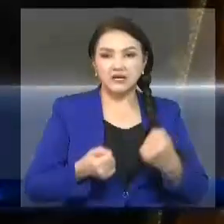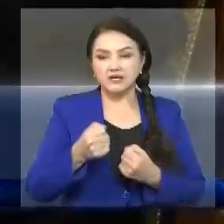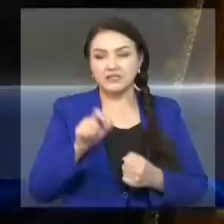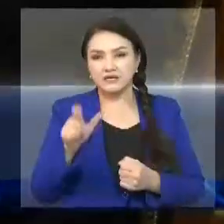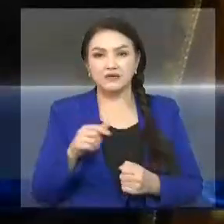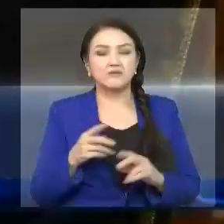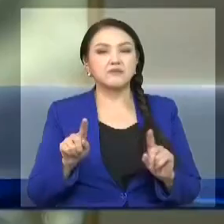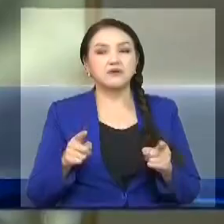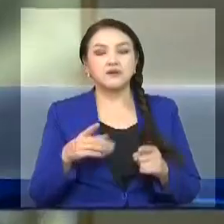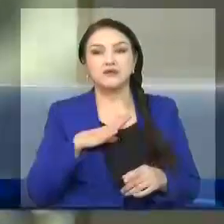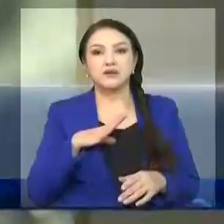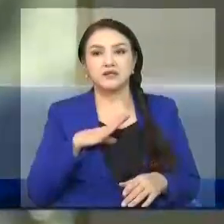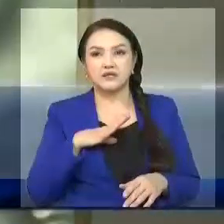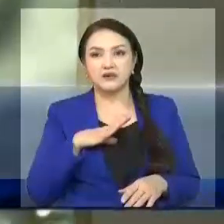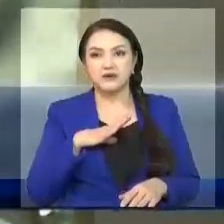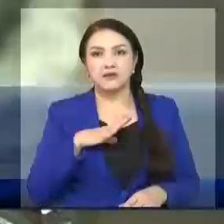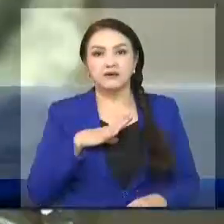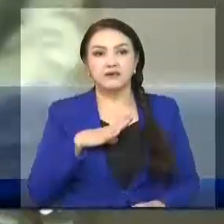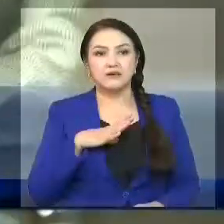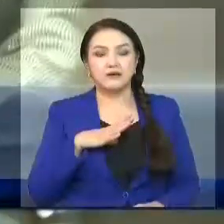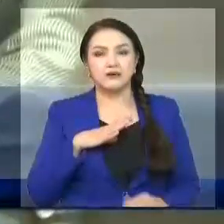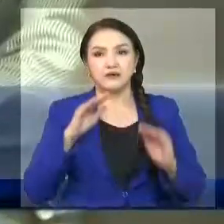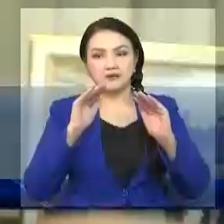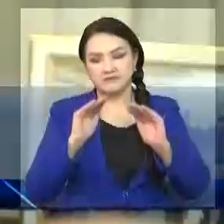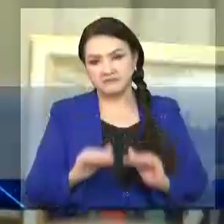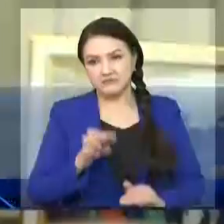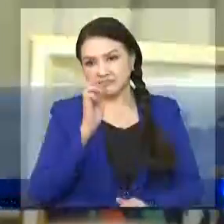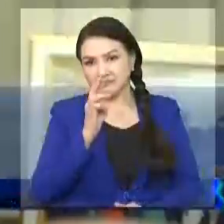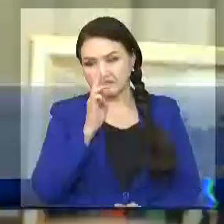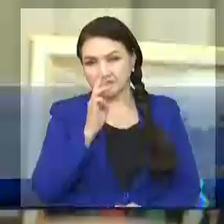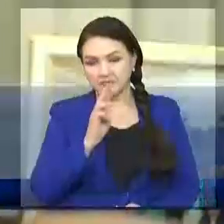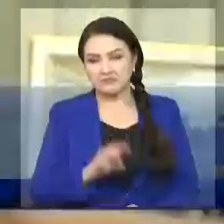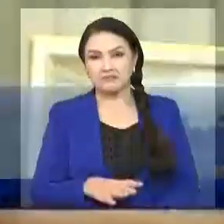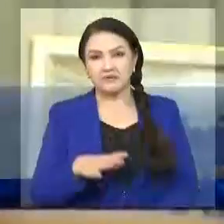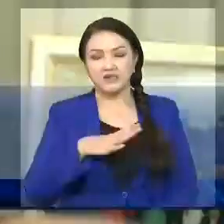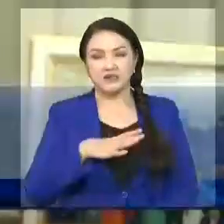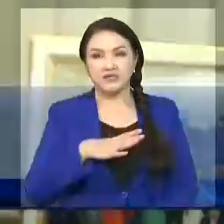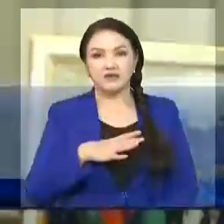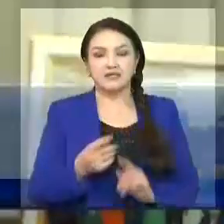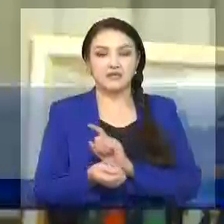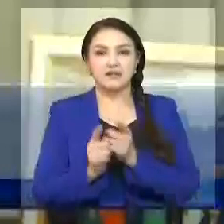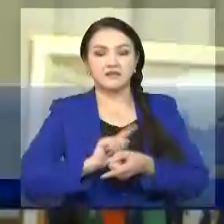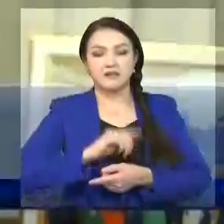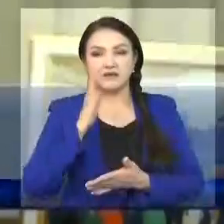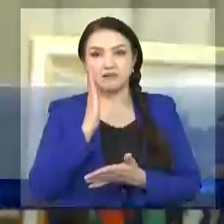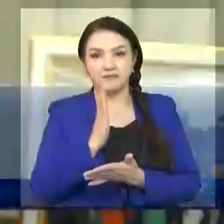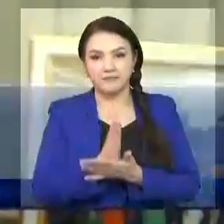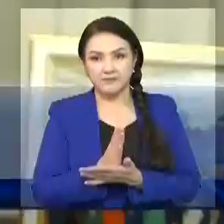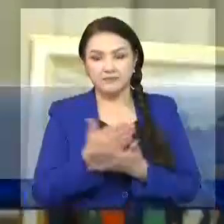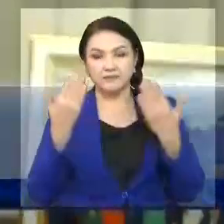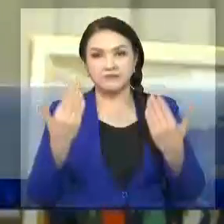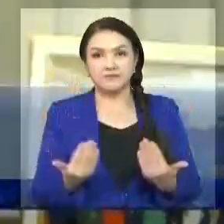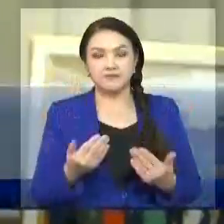так получается? Низкая заработная плата в селе. Позитивные изменения есть.